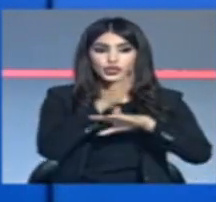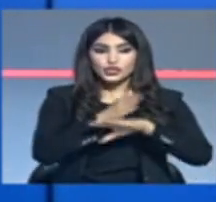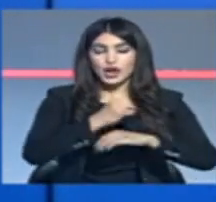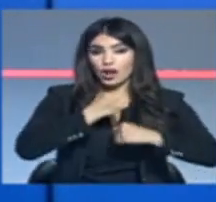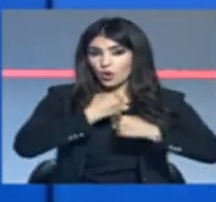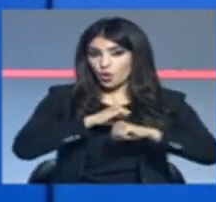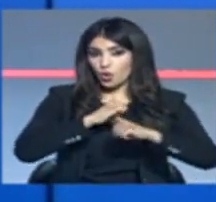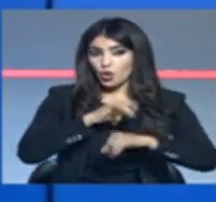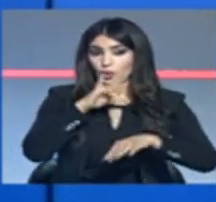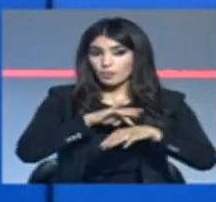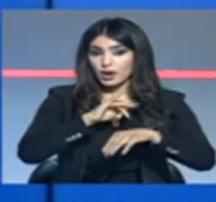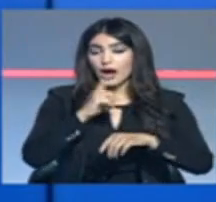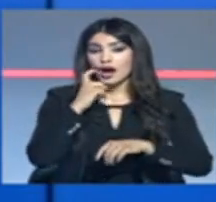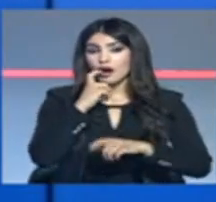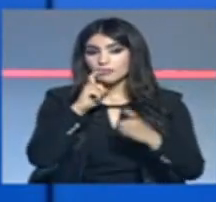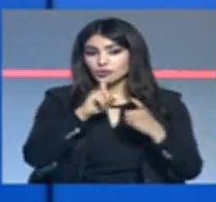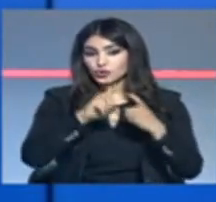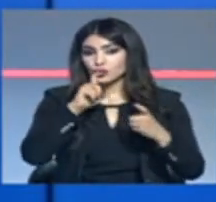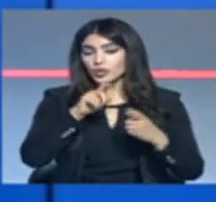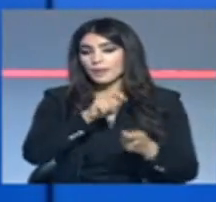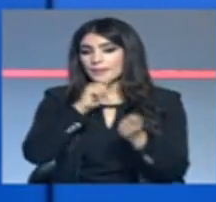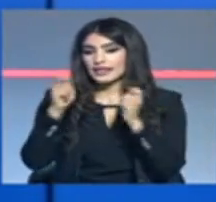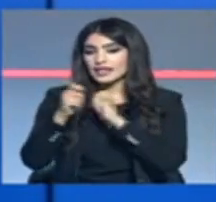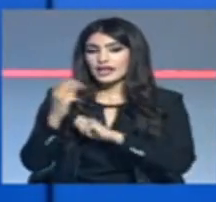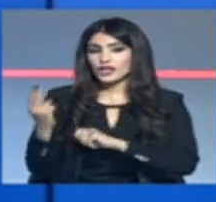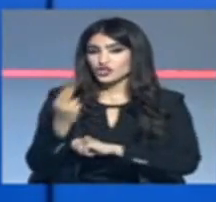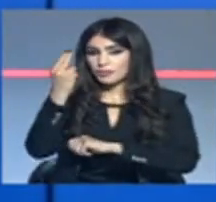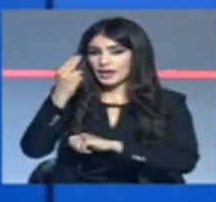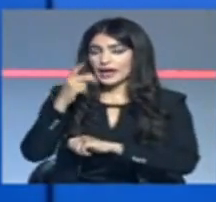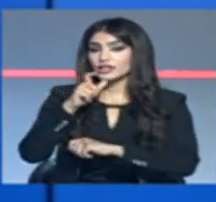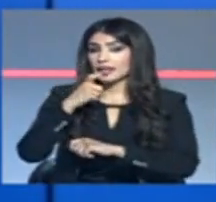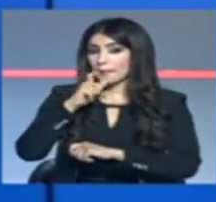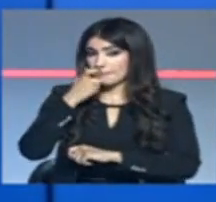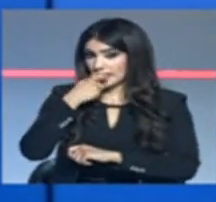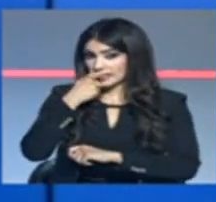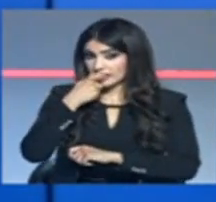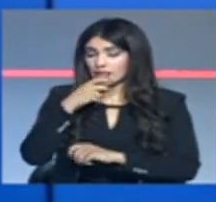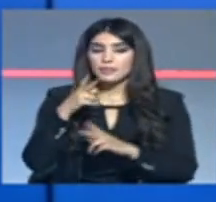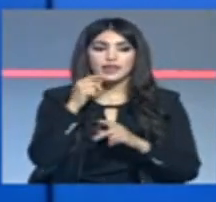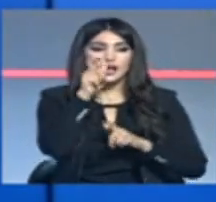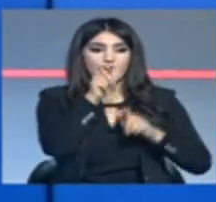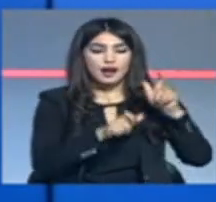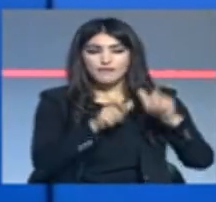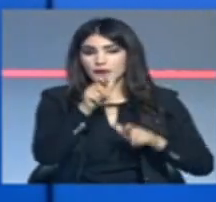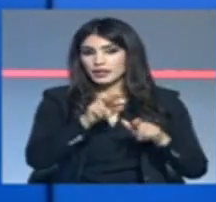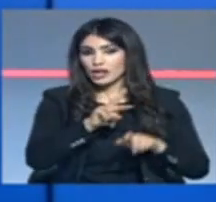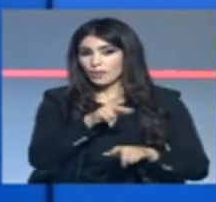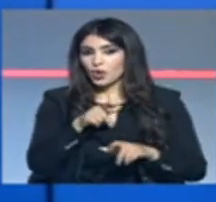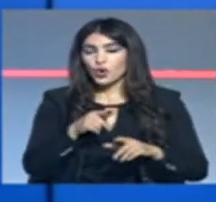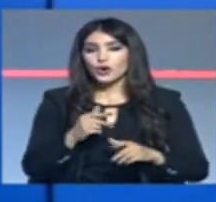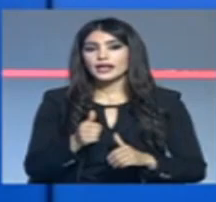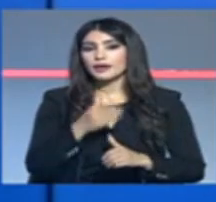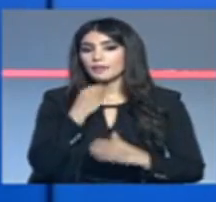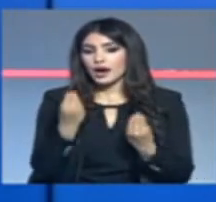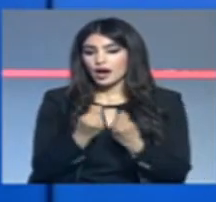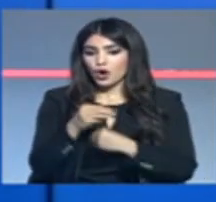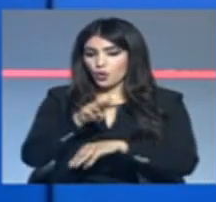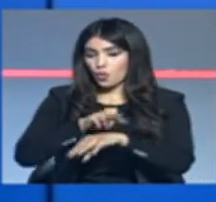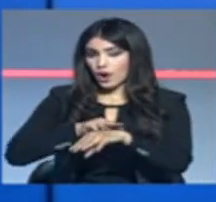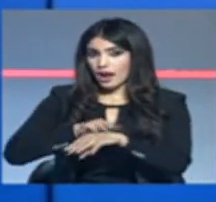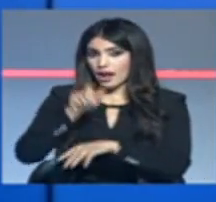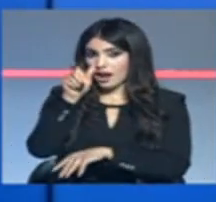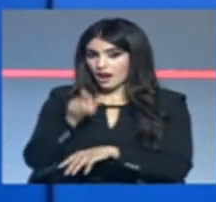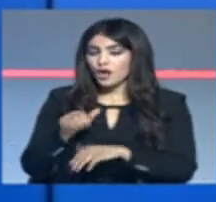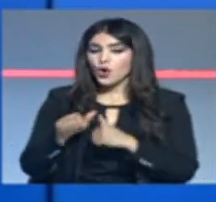وهو مريض مرض السكري، بدلناه المستير. فما طلب آخرين حاولنا نحيطوا بهم معناتها، ومع السيد الوالي ومع